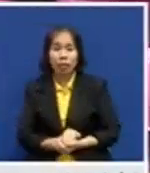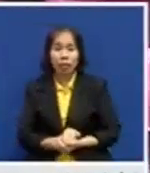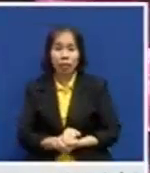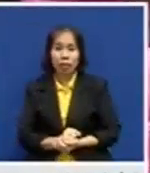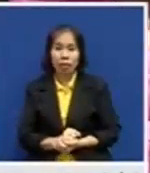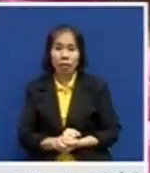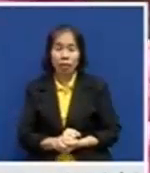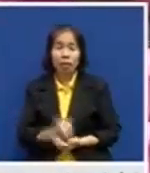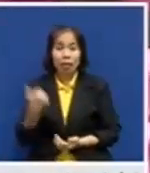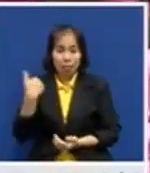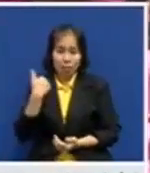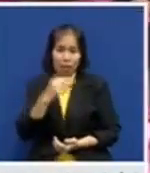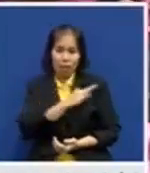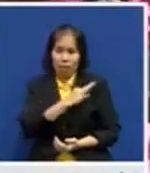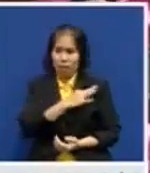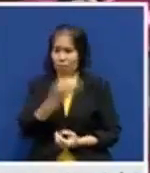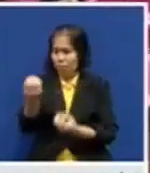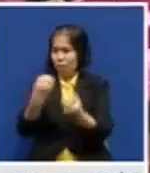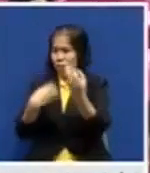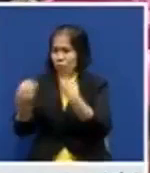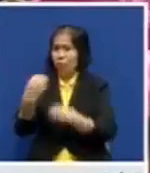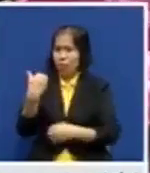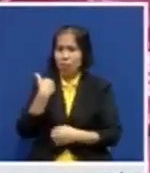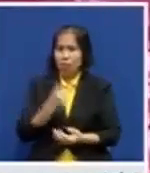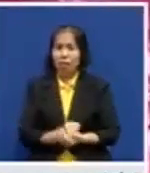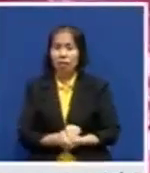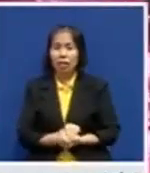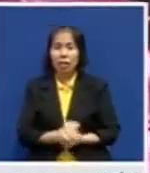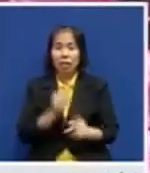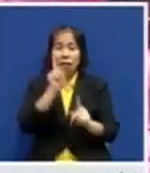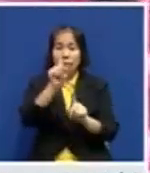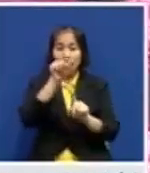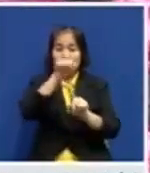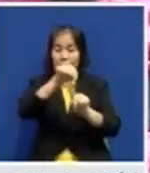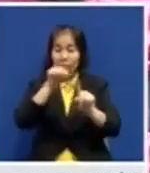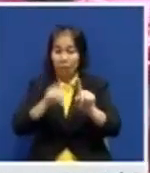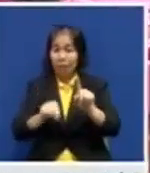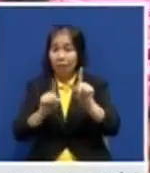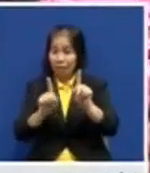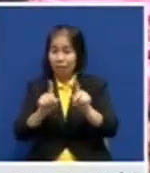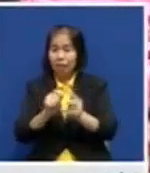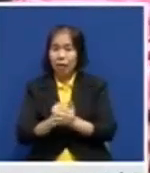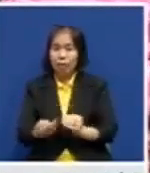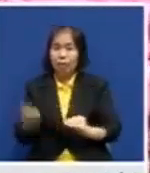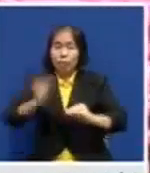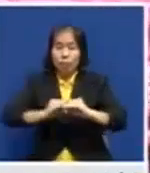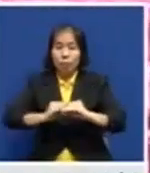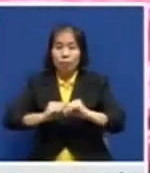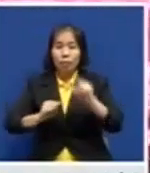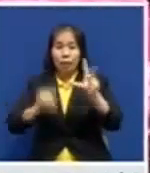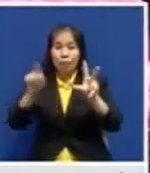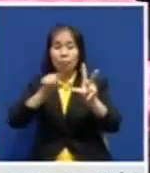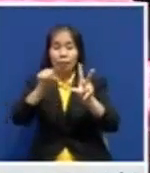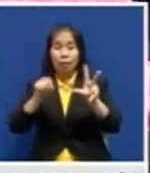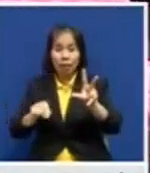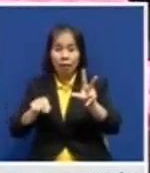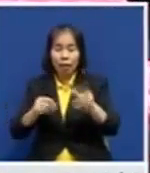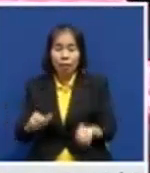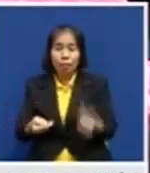มาชิกท่านหนึ่งก็ได้กล่าวขึ้นมาแล้วจาก 1% เป็น 3% ไล่ขึ้นไปถึ